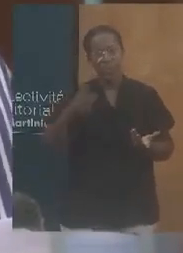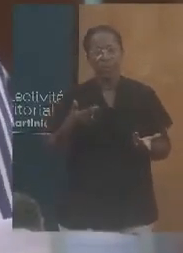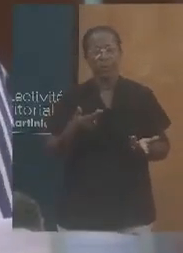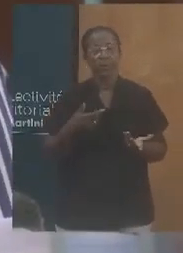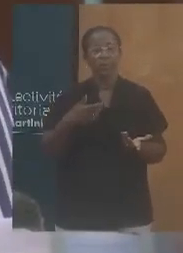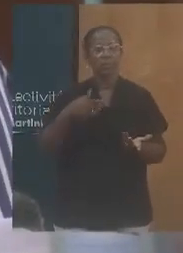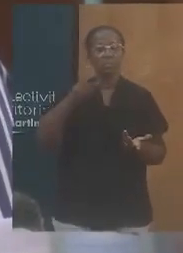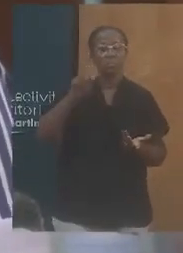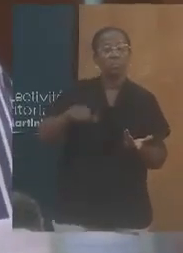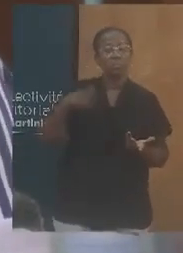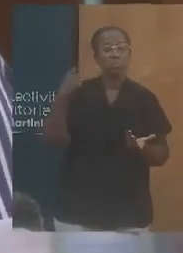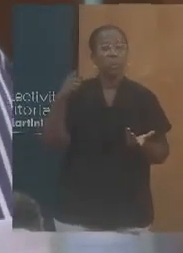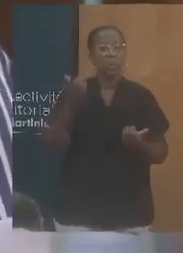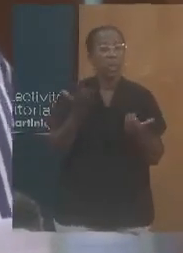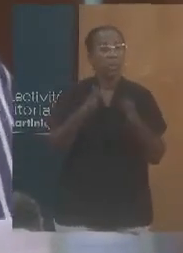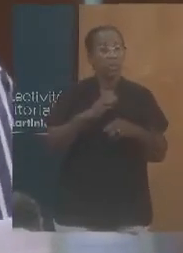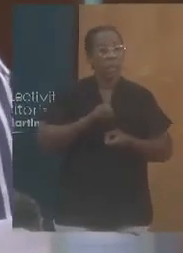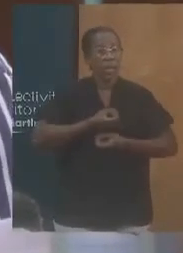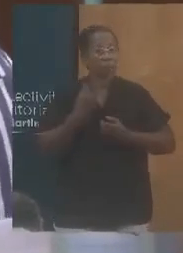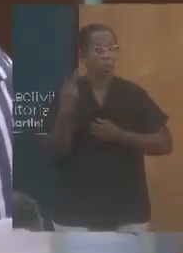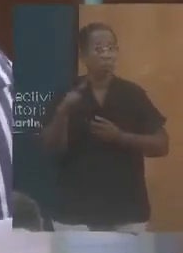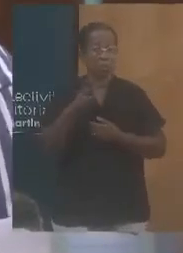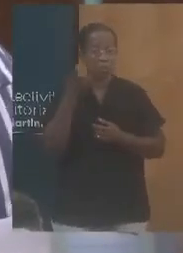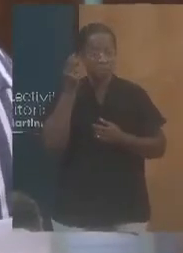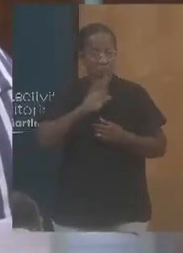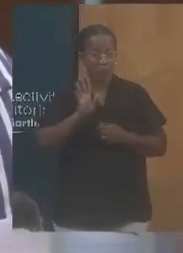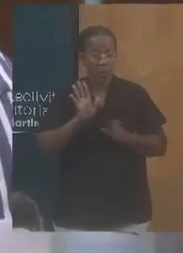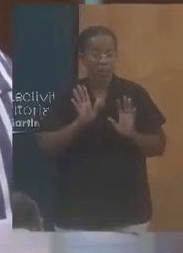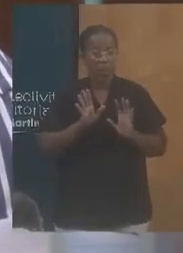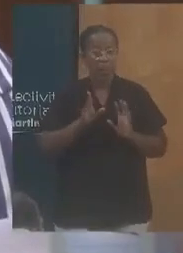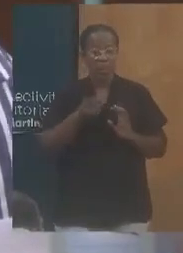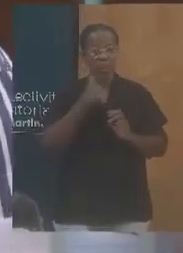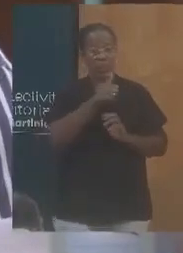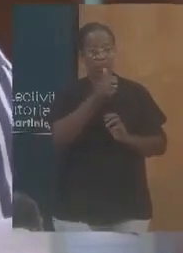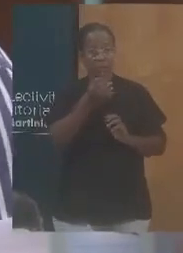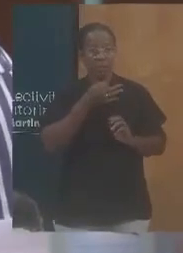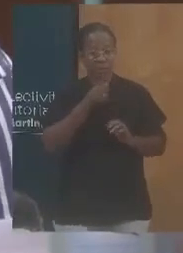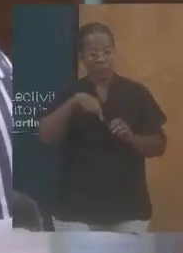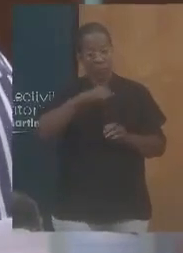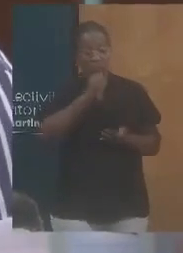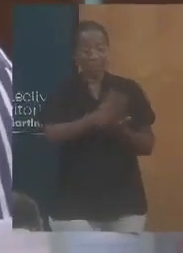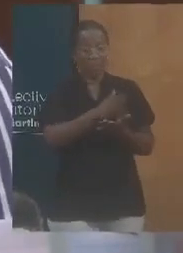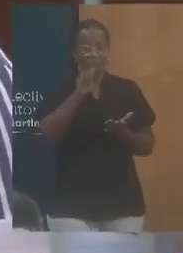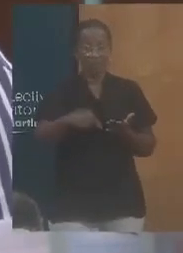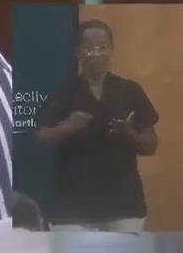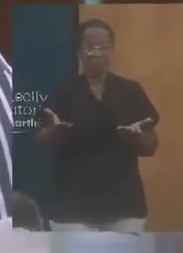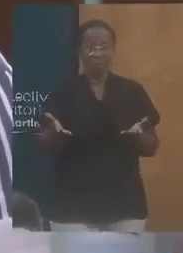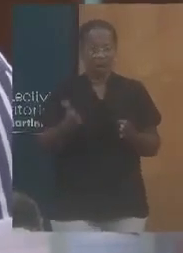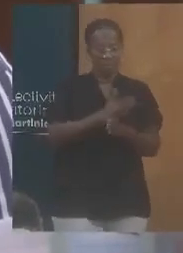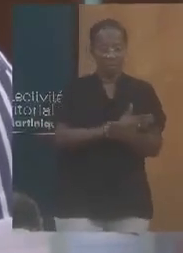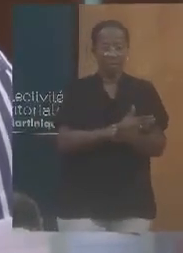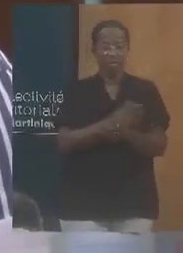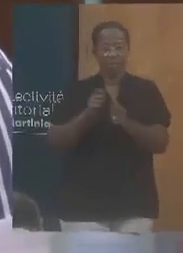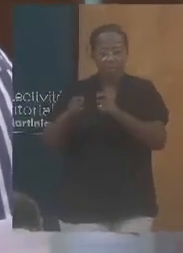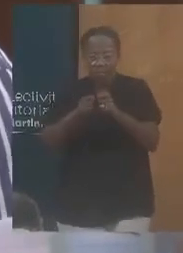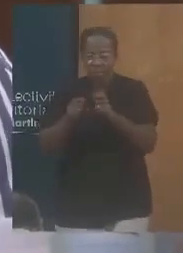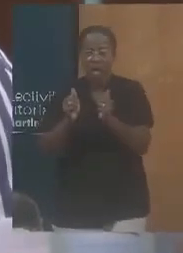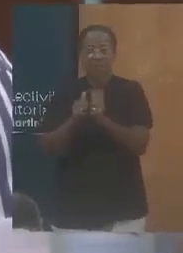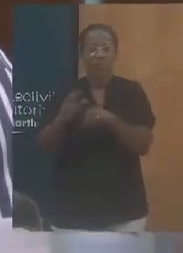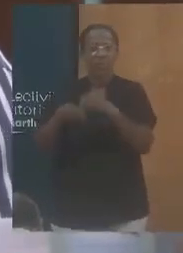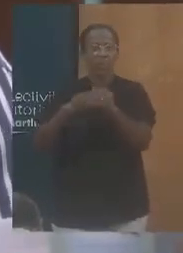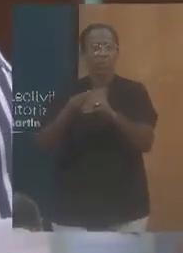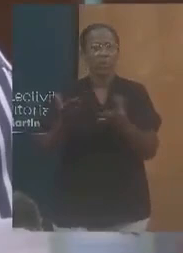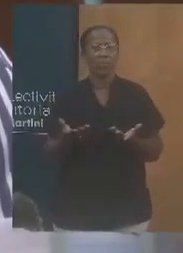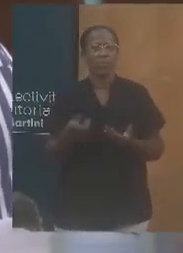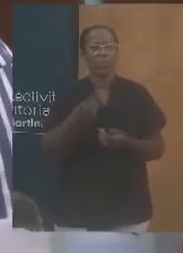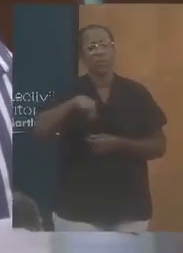de l'Assemblée qui dit il faut que nous décidions avant les concertations avec tout le monde. Non. Si nous voulons